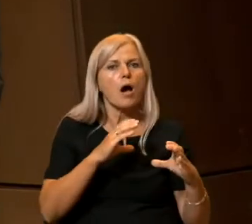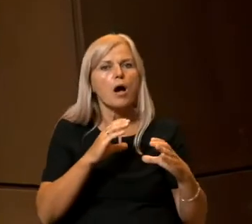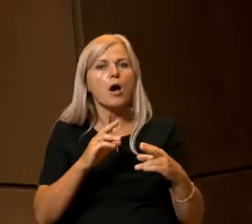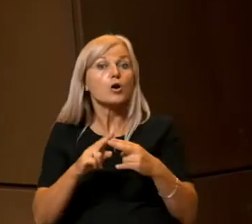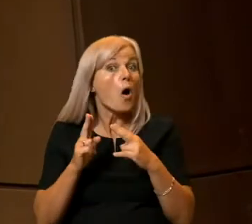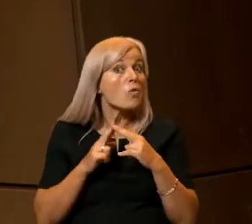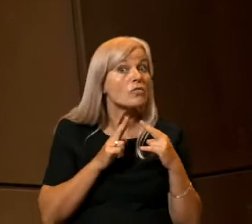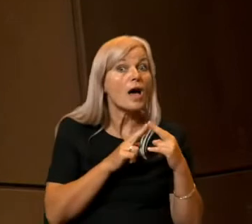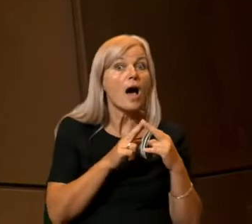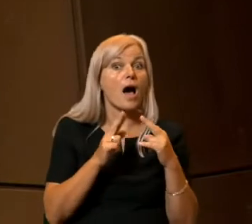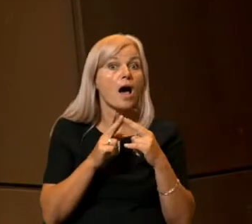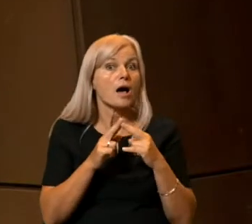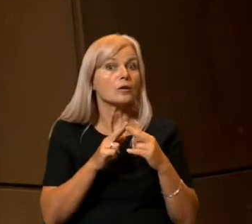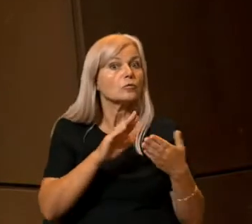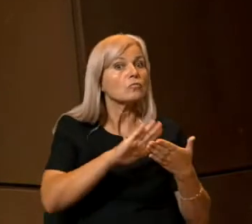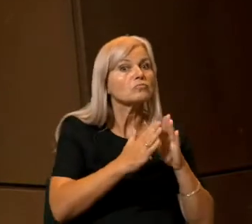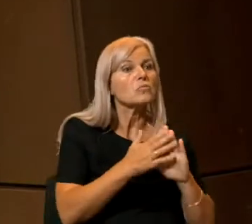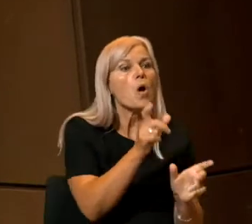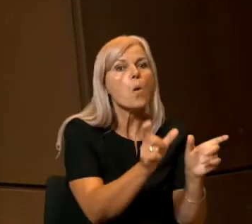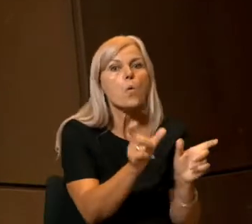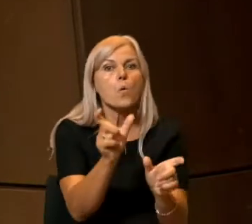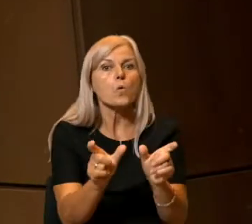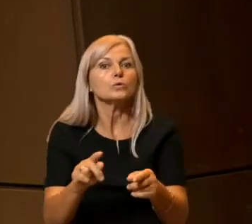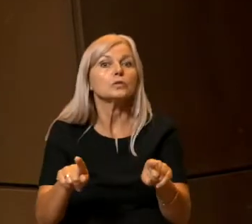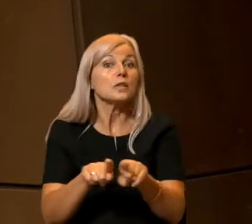A zatem czym jest